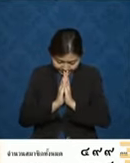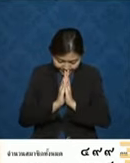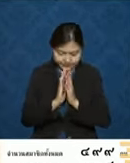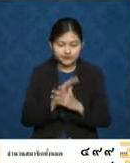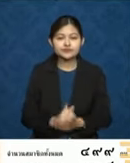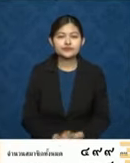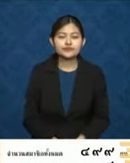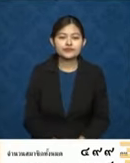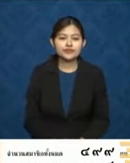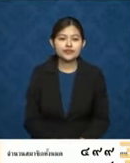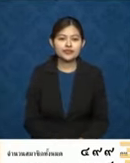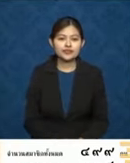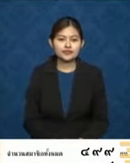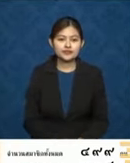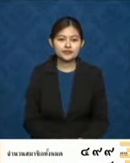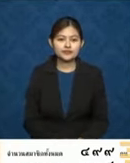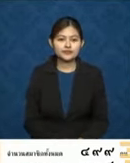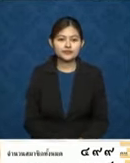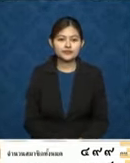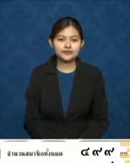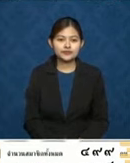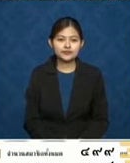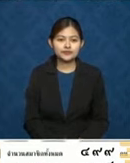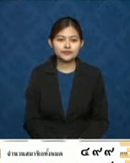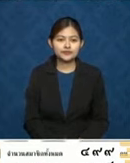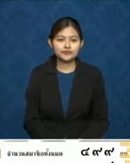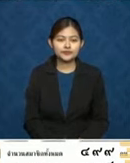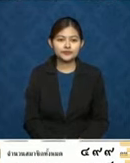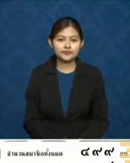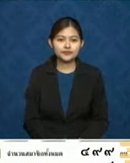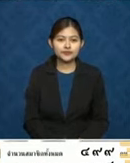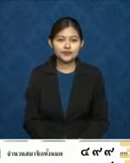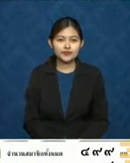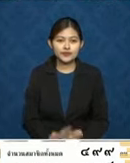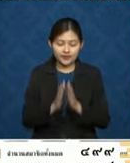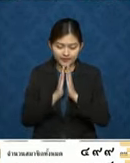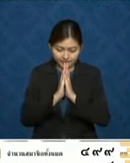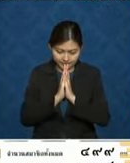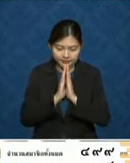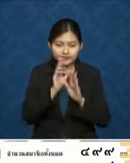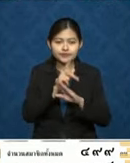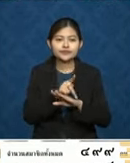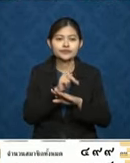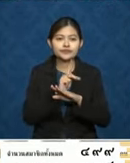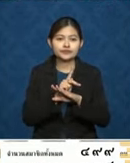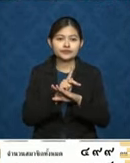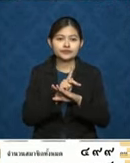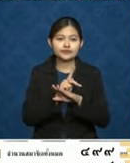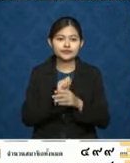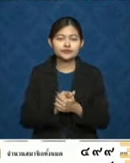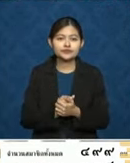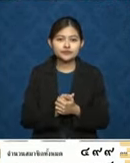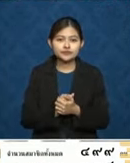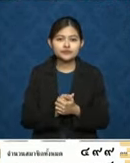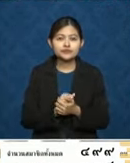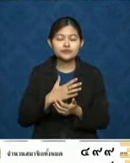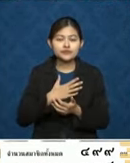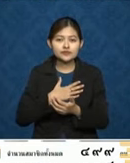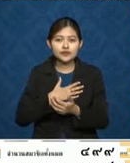เชิญท่านประมวลพงษ์ถาวราเดชครับกราบเรียนท่านประธานที่เคารพกระผมมวลพงษ์ถ่า